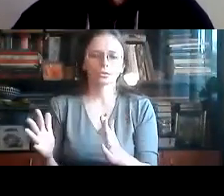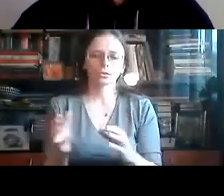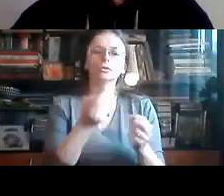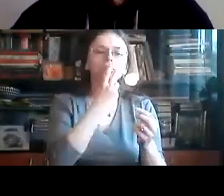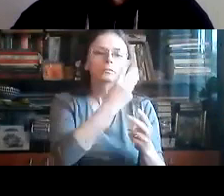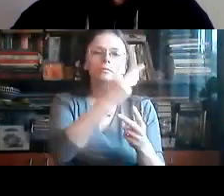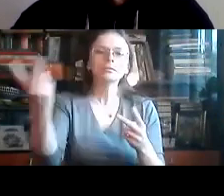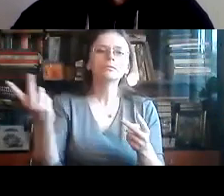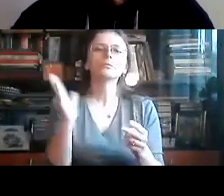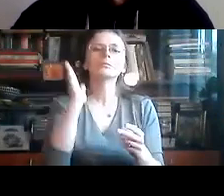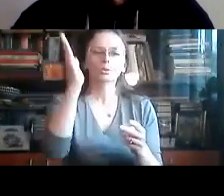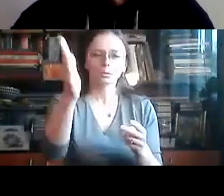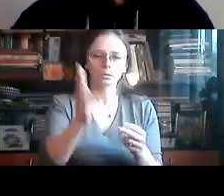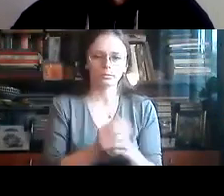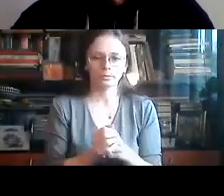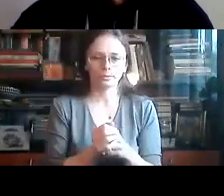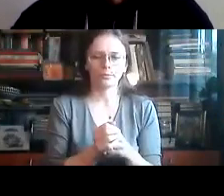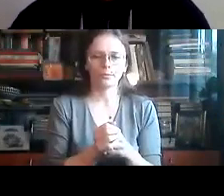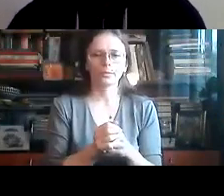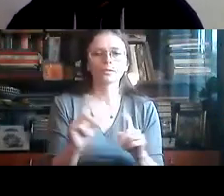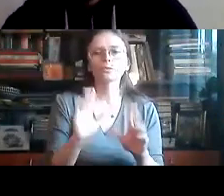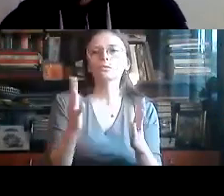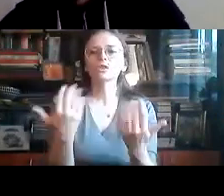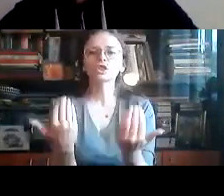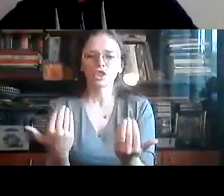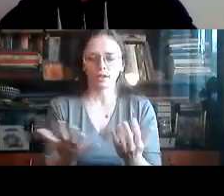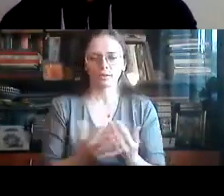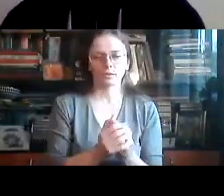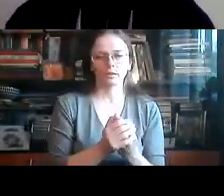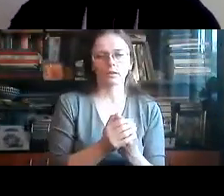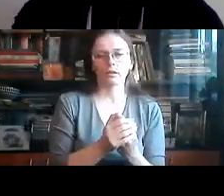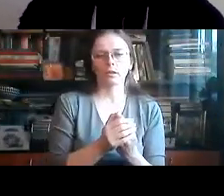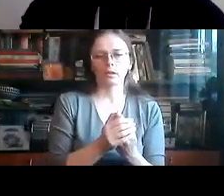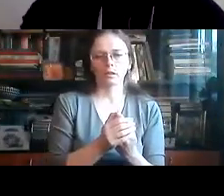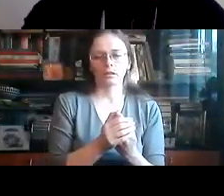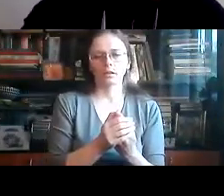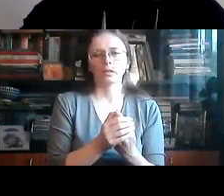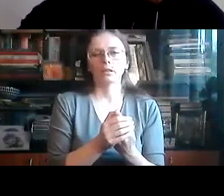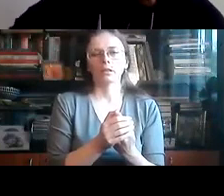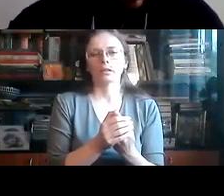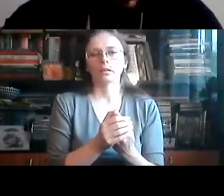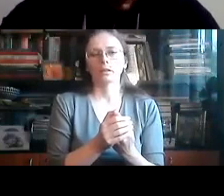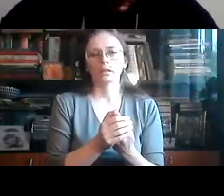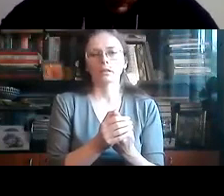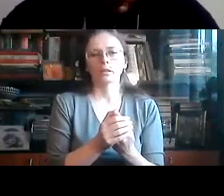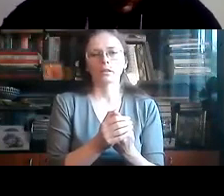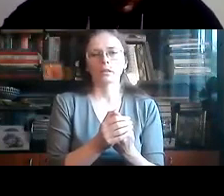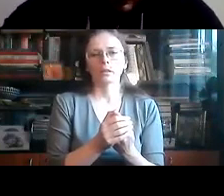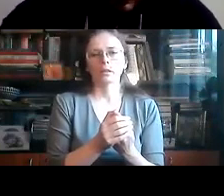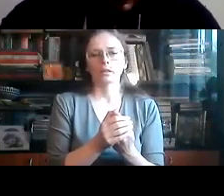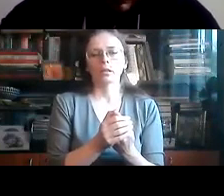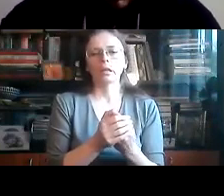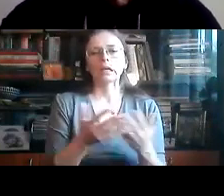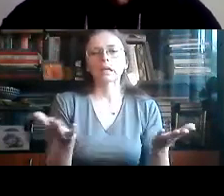что я вижу еще, что происходит сегодня и сейчас? Такая, когда все, в общем-то, переместились